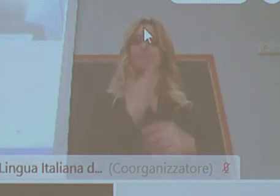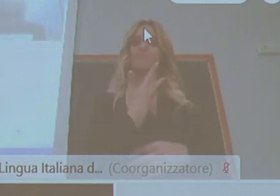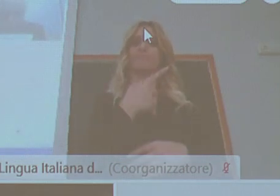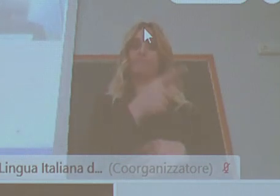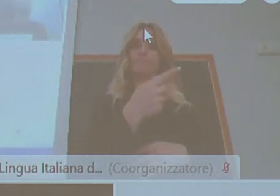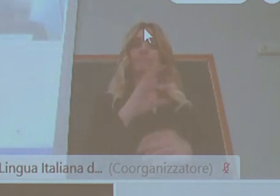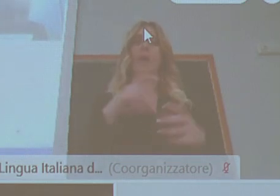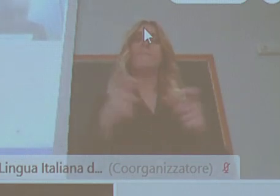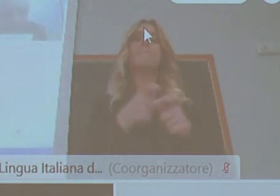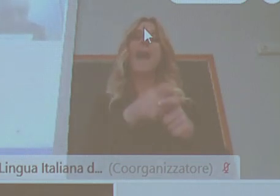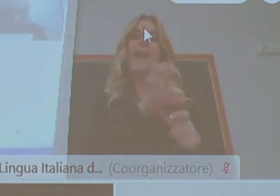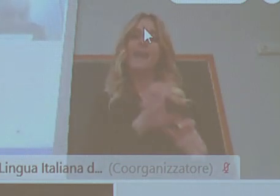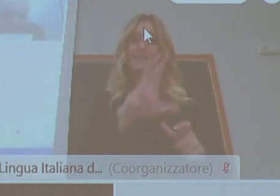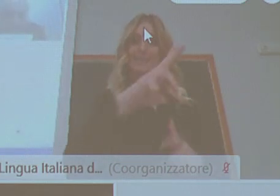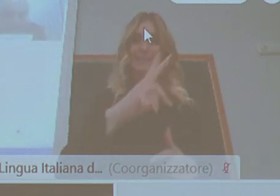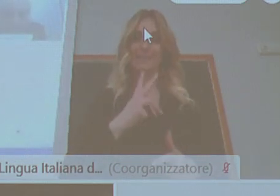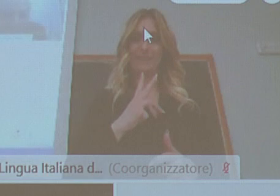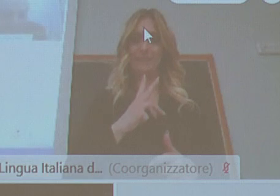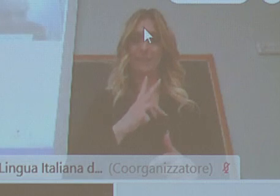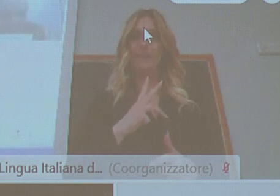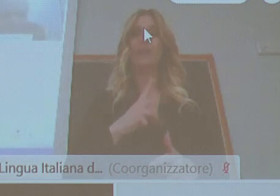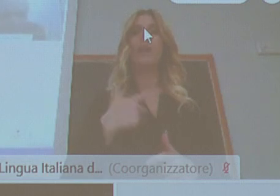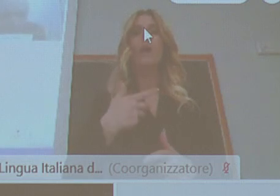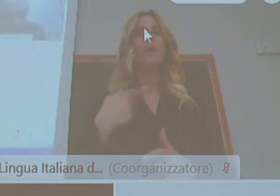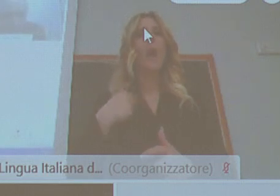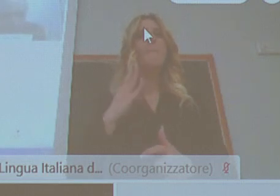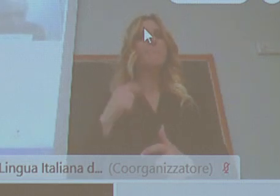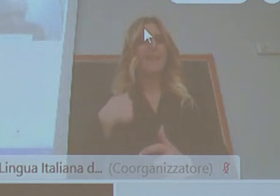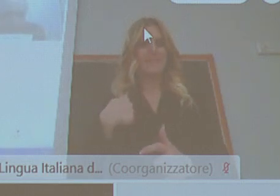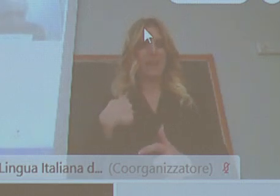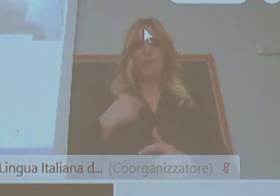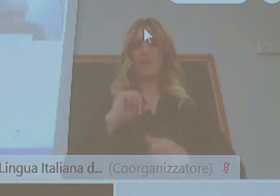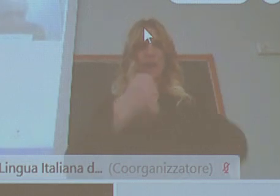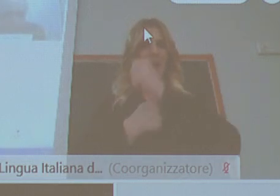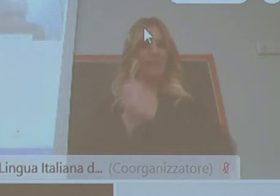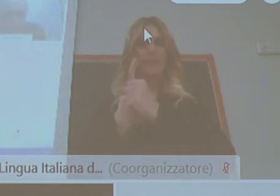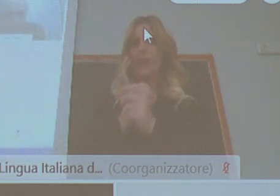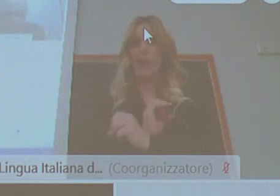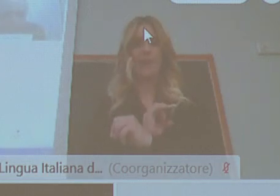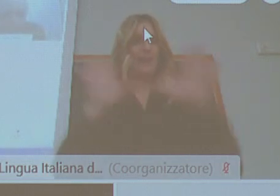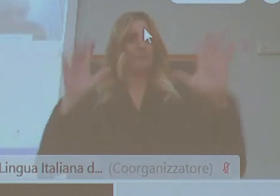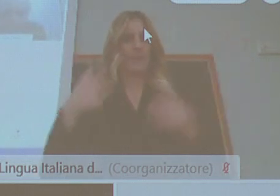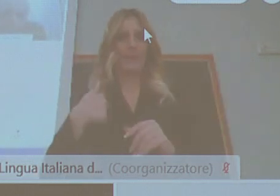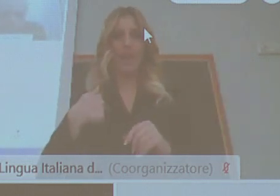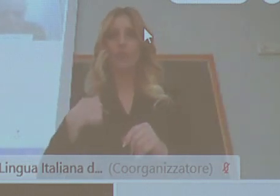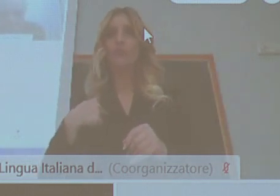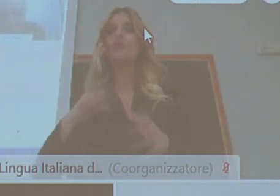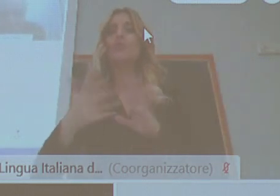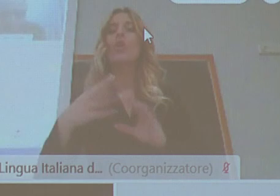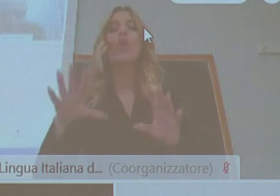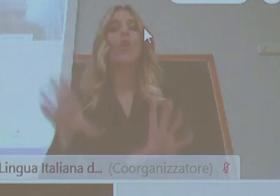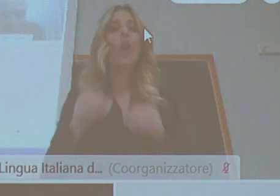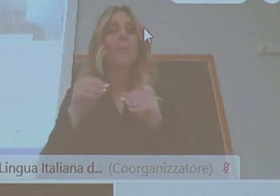posto catene sociali e ambientali, la bestia si è liberata ed ha diciamo coltivato